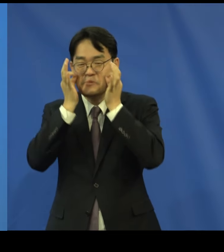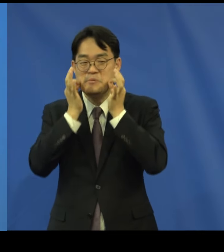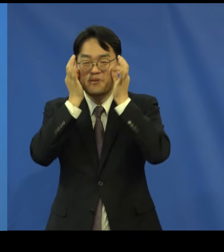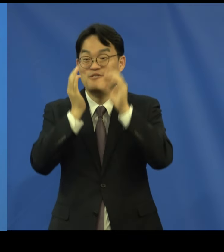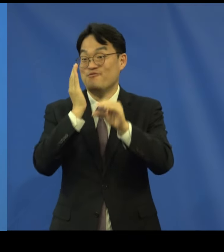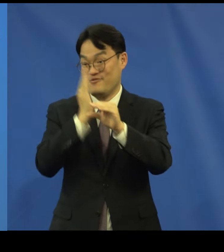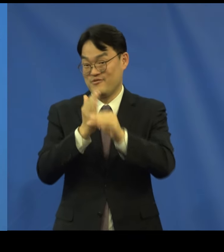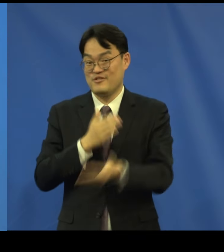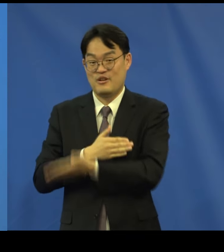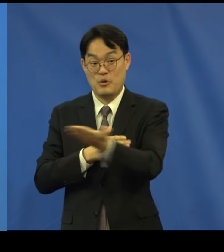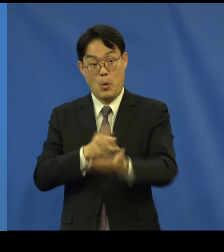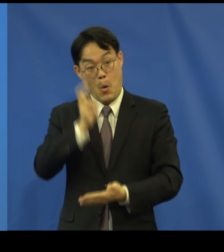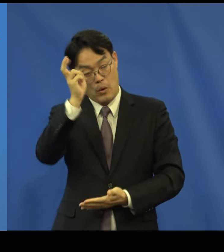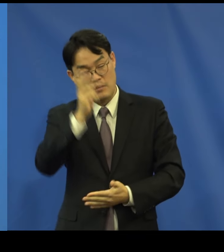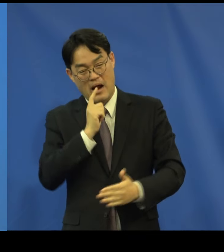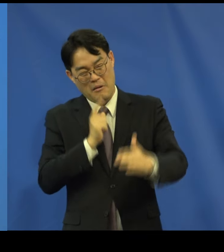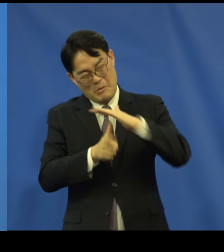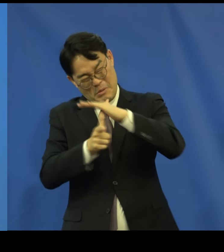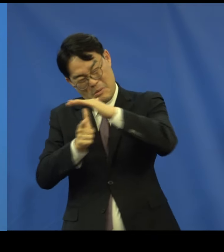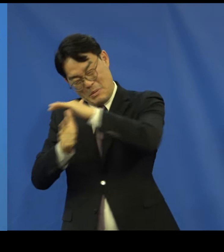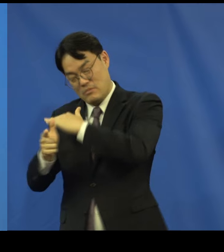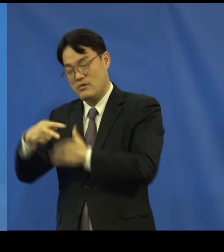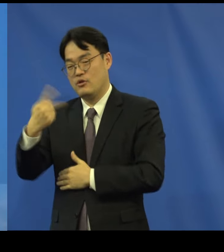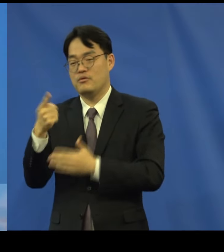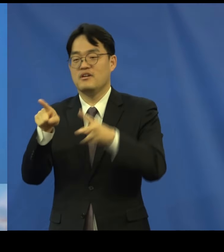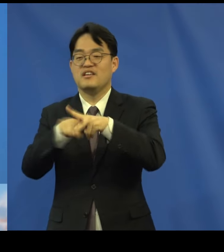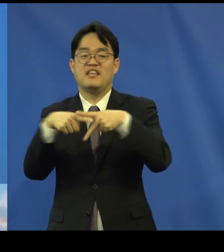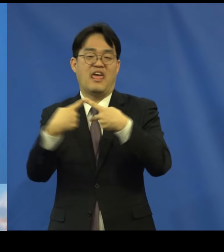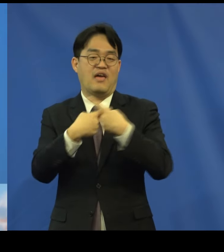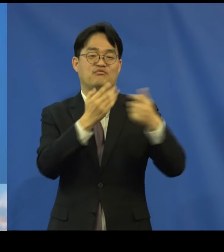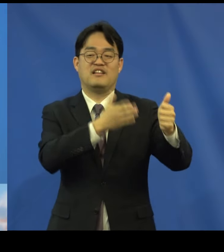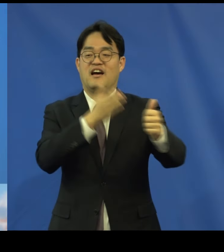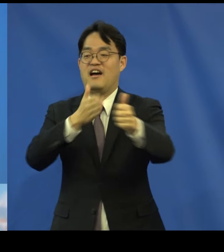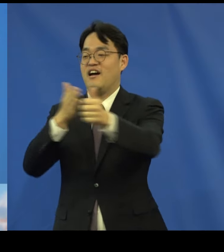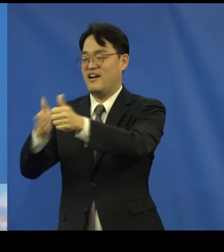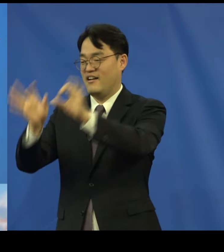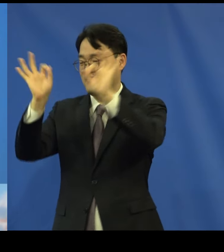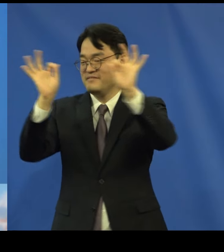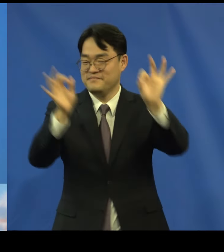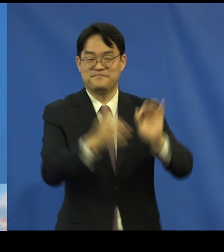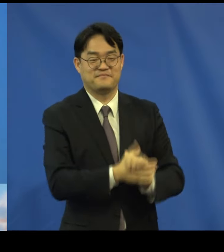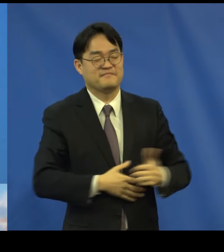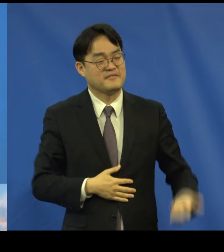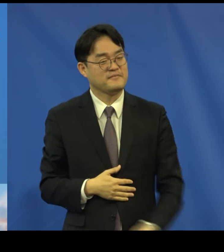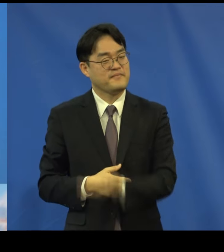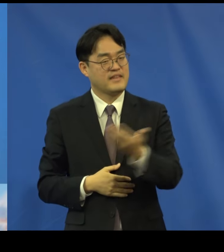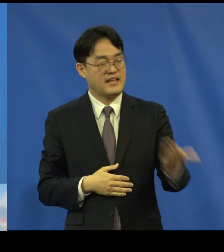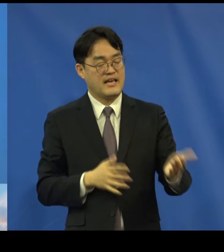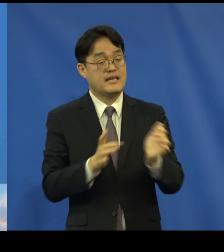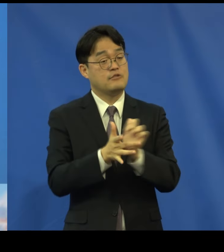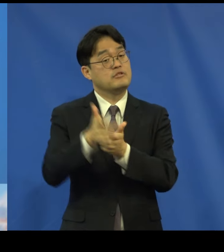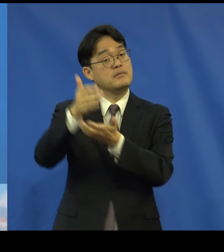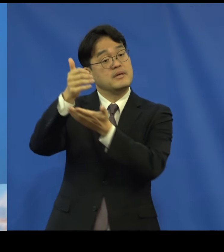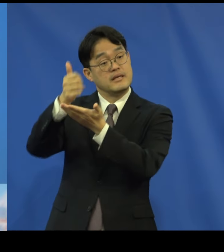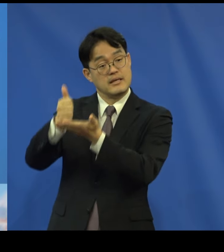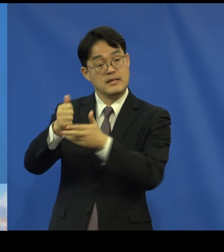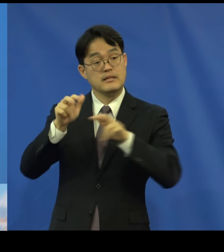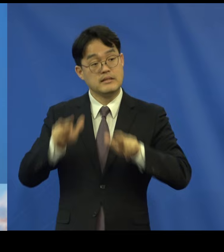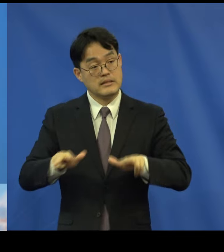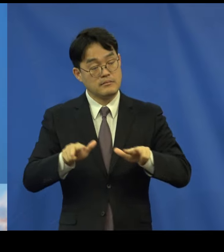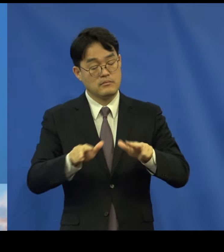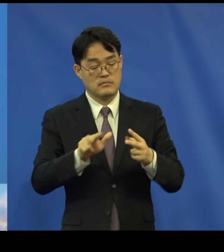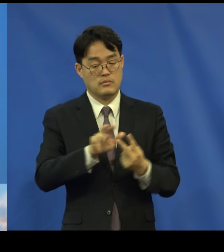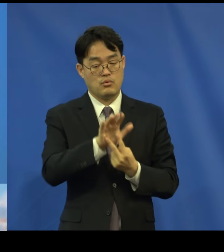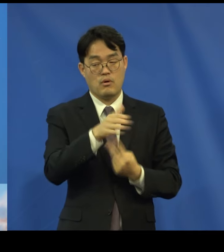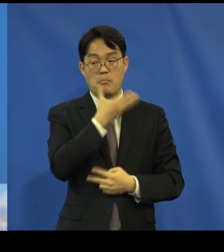자, 여러분, 예수님은 지금 13장부터 17장까지가 다락방 강화. 예수님은